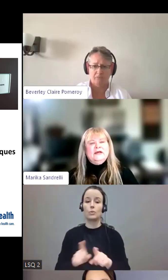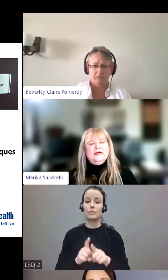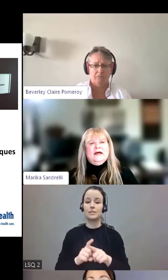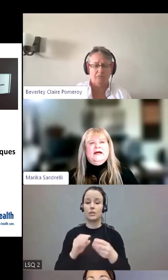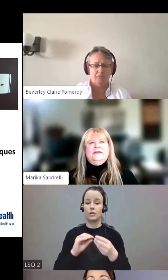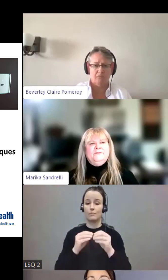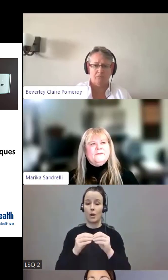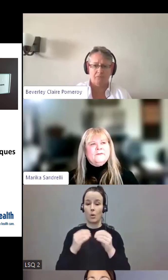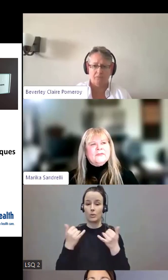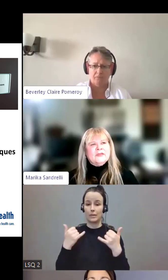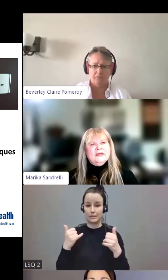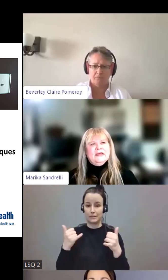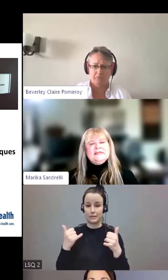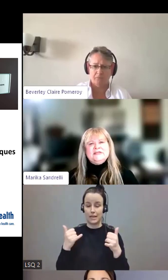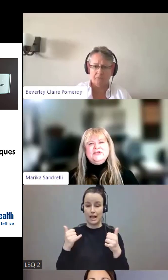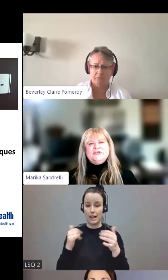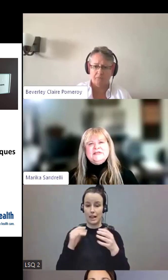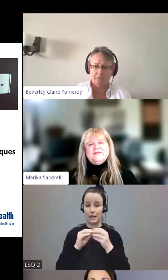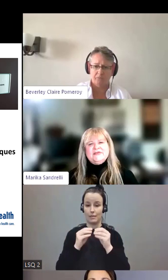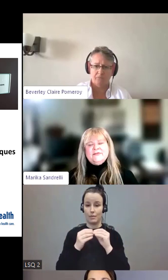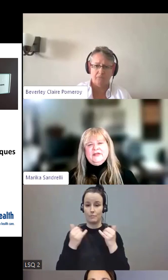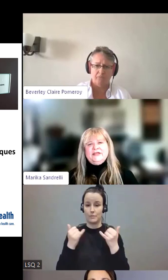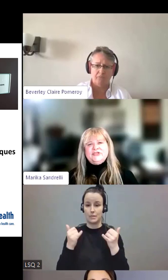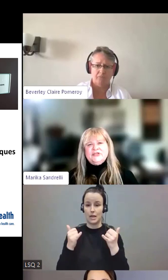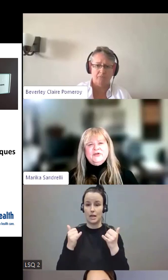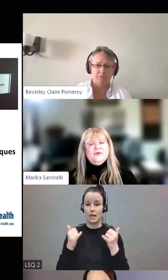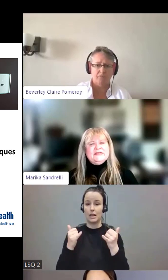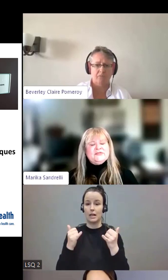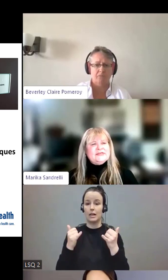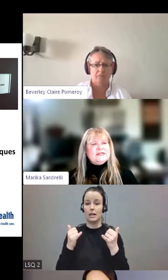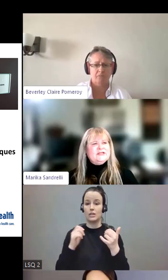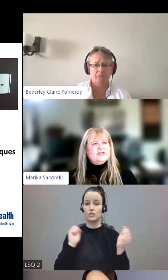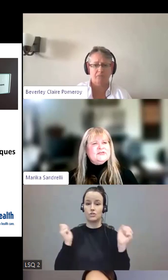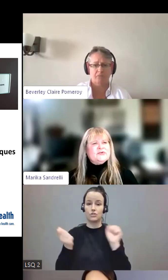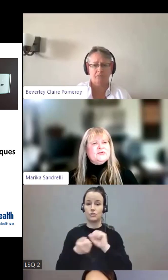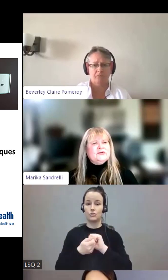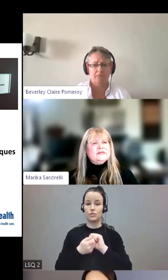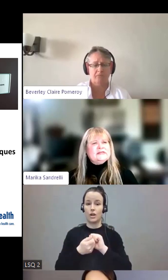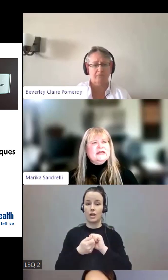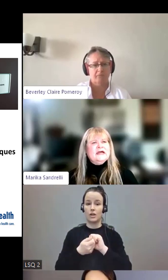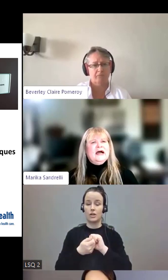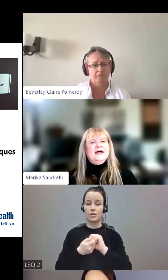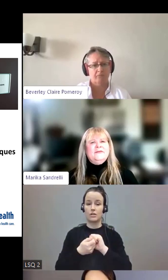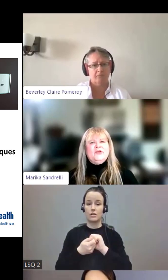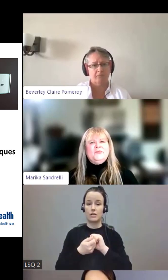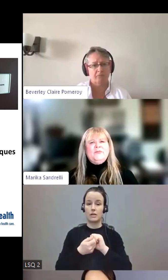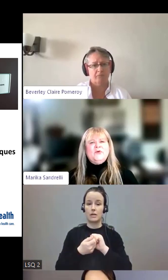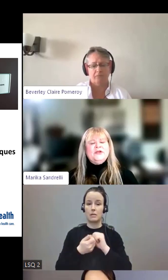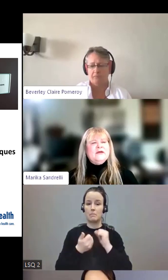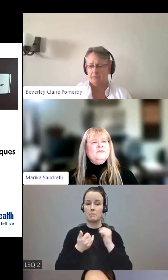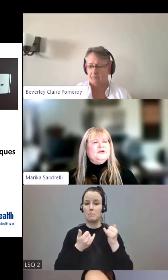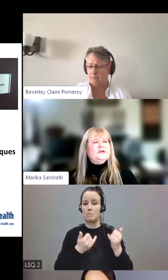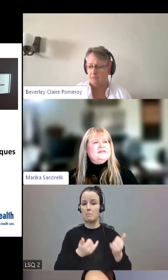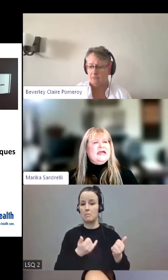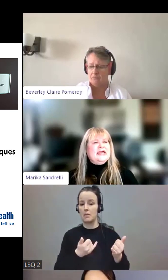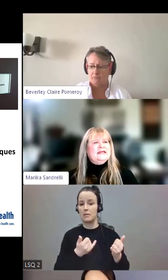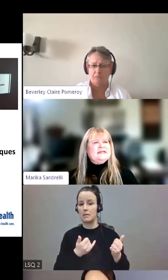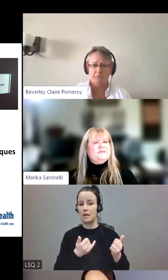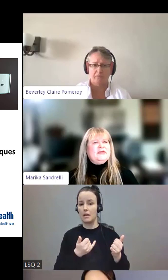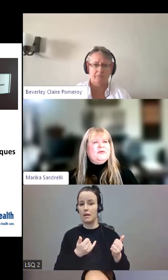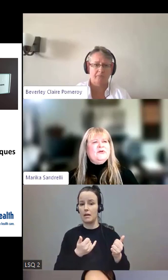par le biais des institutions, donc par le biais des pensionnats, les gens étaient des numéros et